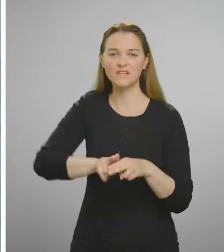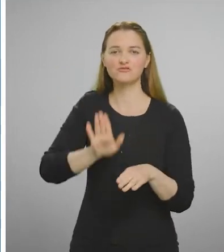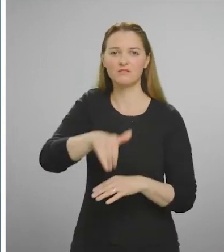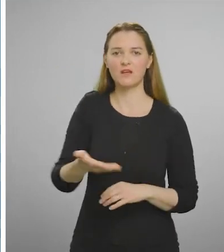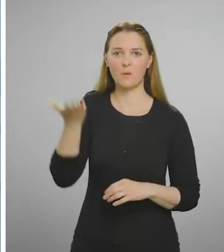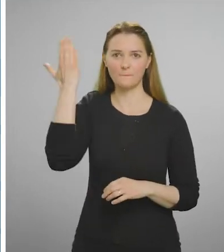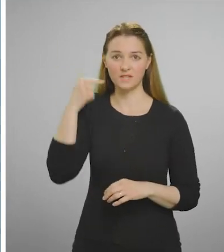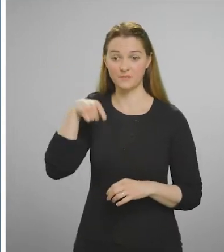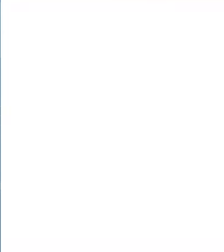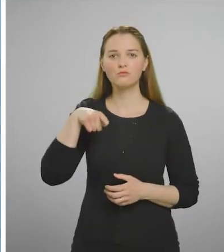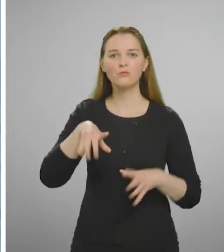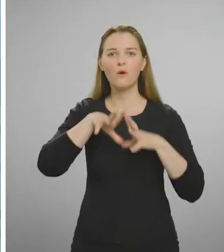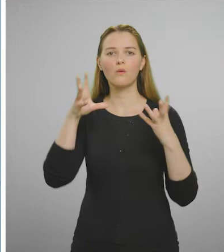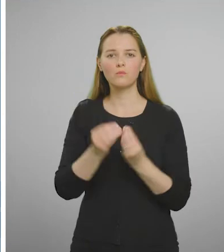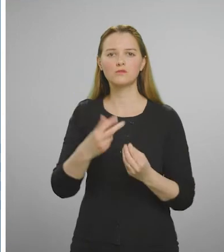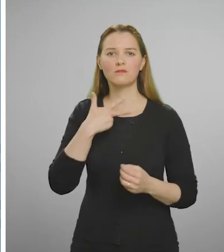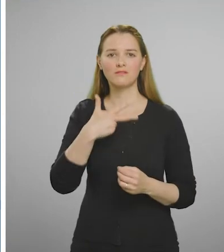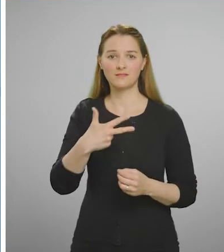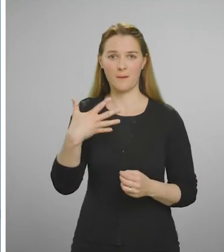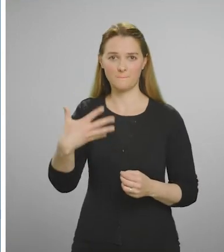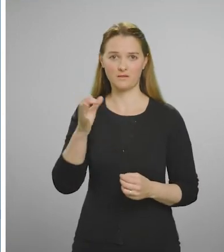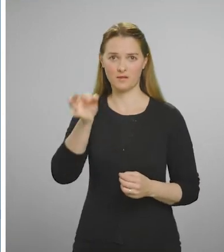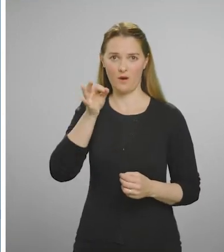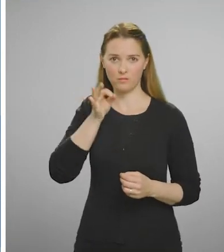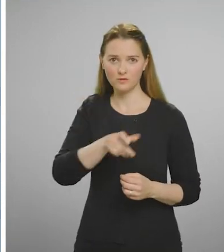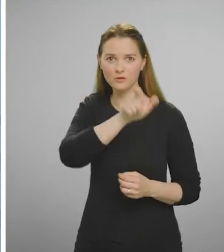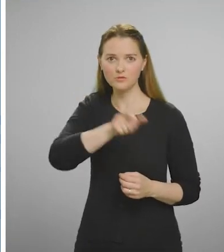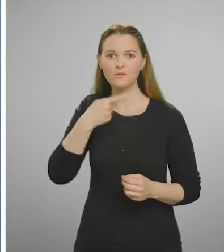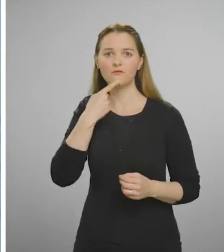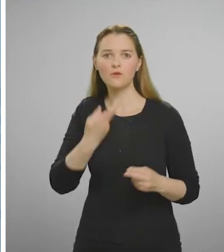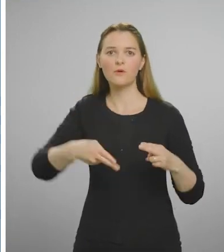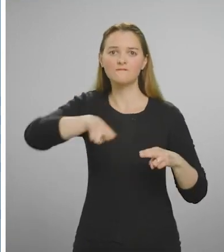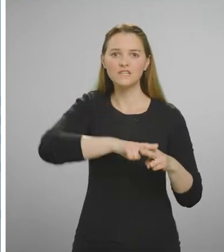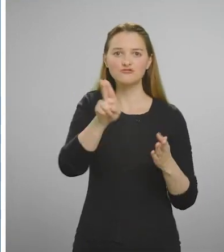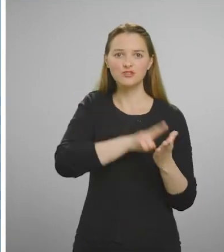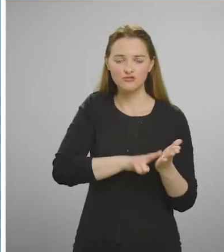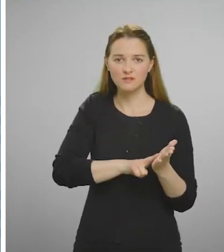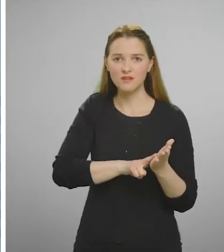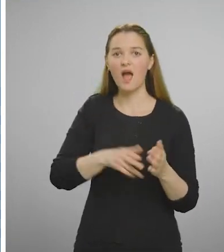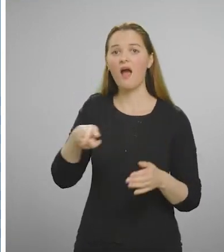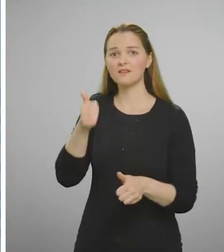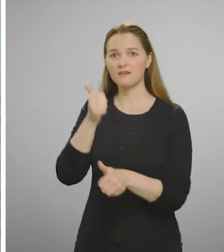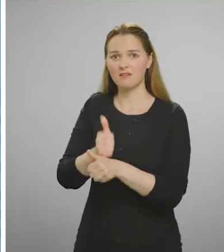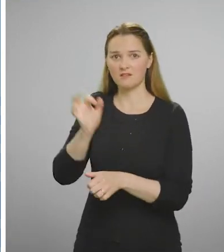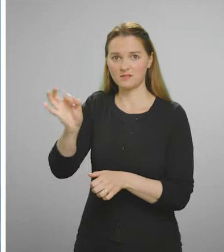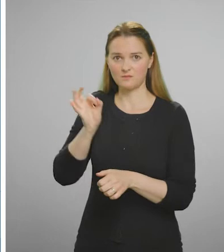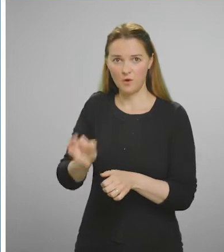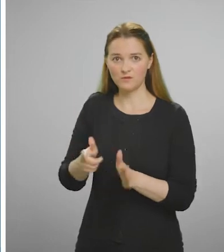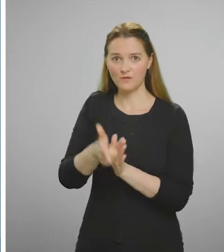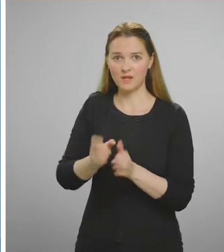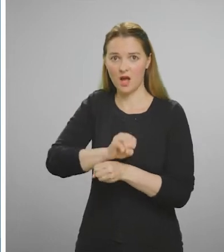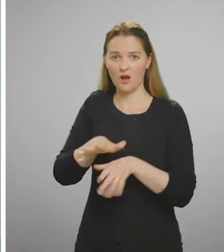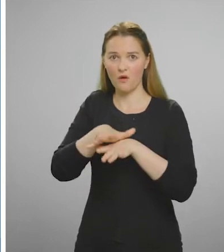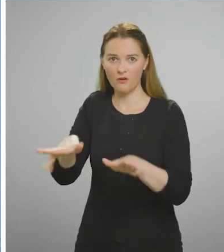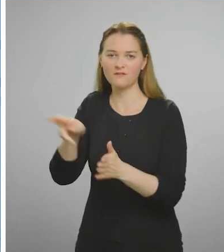u većoj mjeri nego prije. Ukupno je to 35% onih koji e-knjige čitaju više, u odnosu na 11% ispitanih